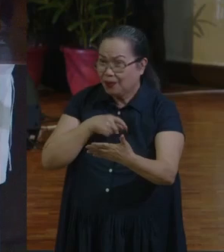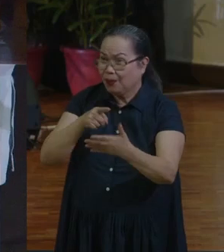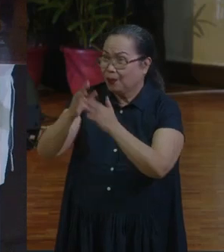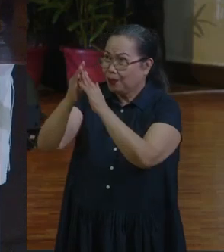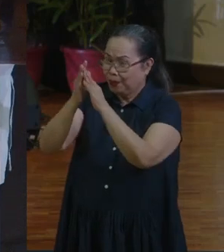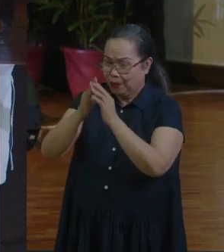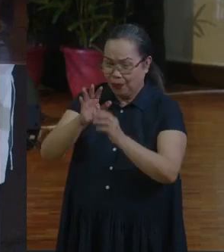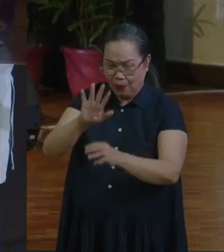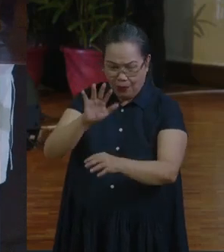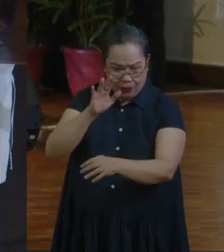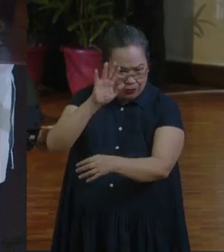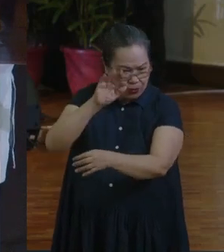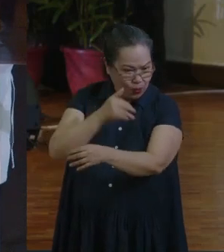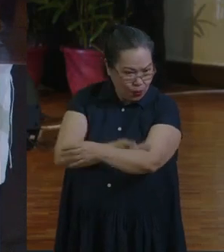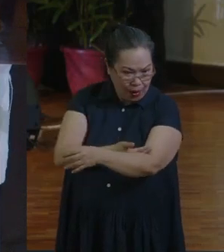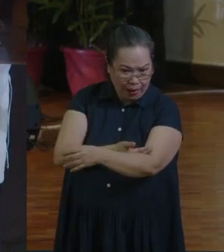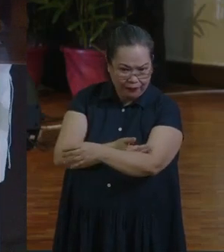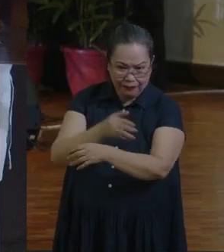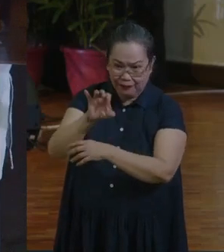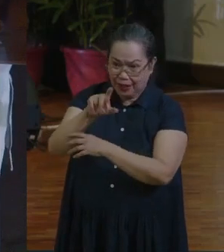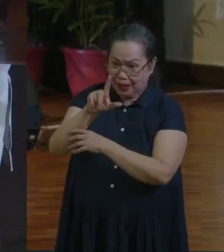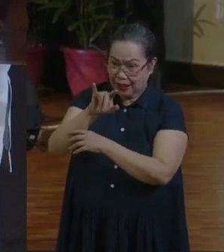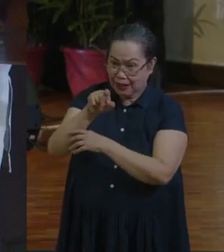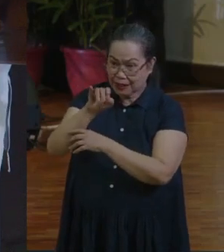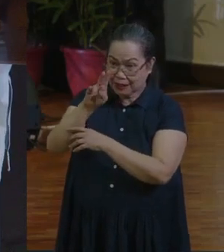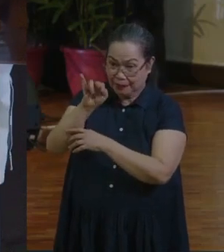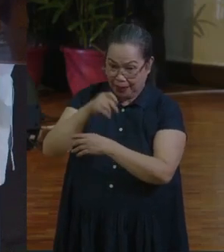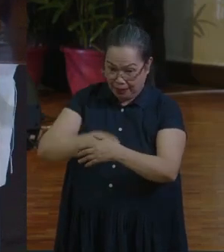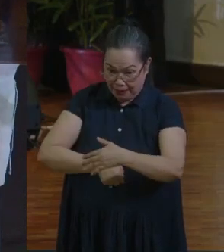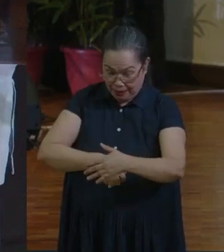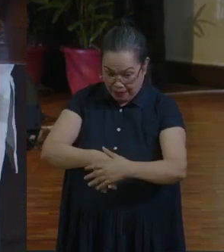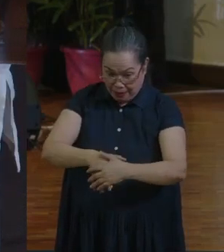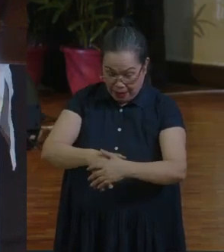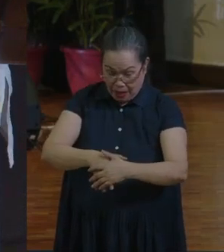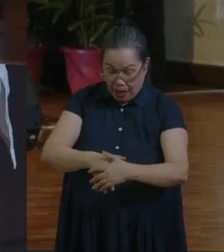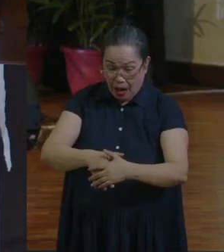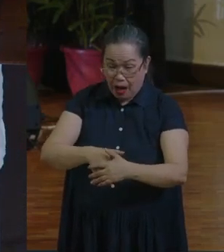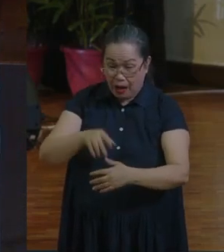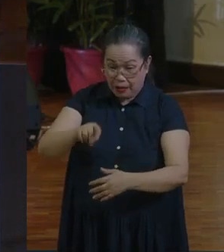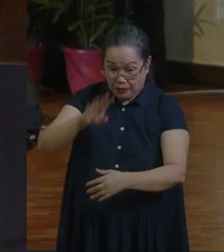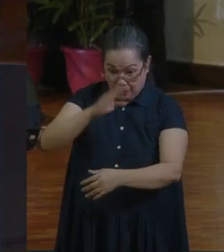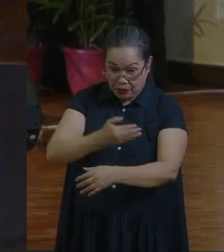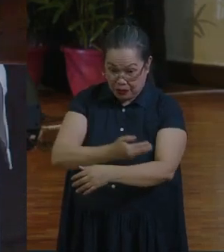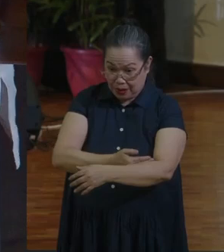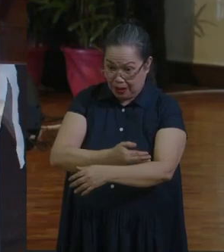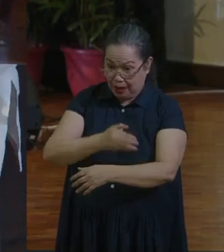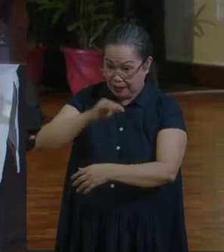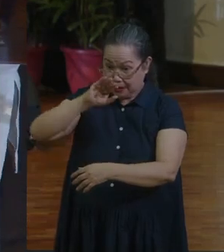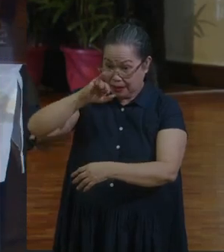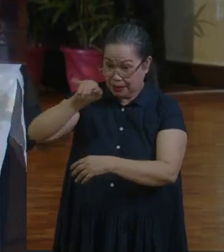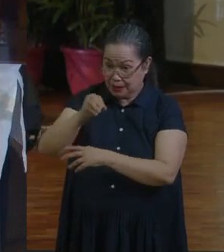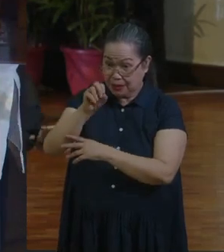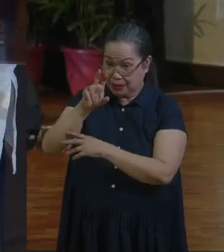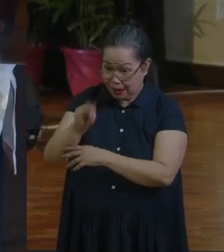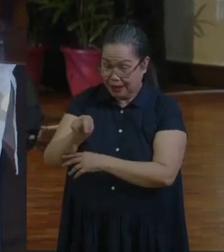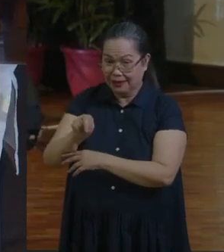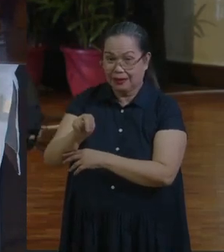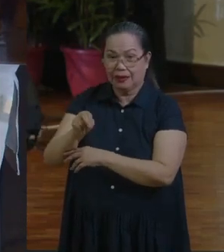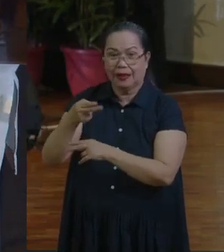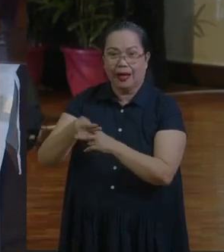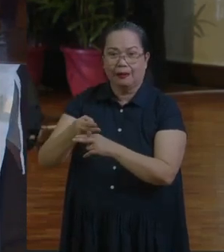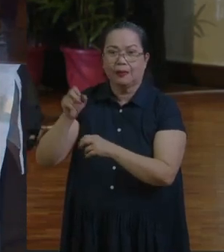"Your wife Elizabeth will bear you a son, and you shall call his name John." Kaya sabi ko, John ang pangalan niyan.